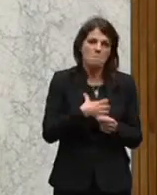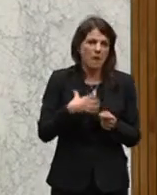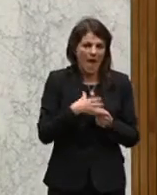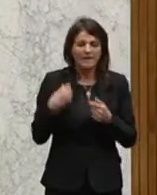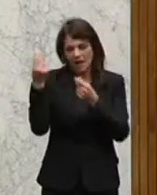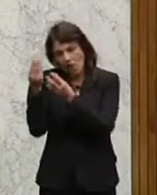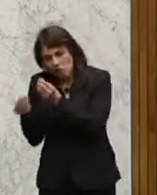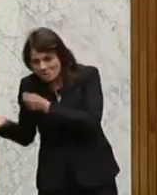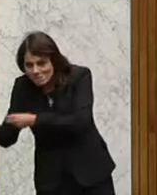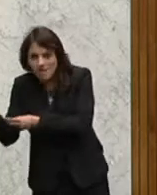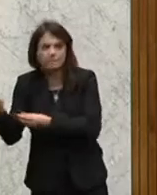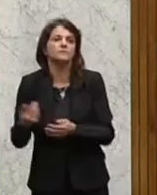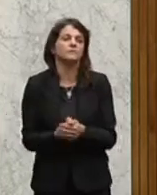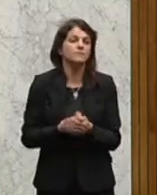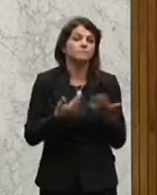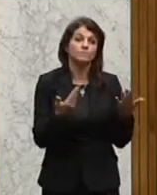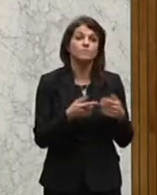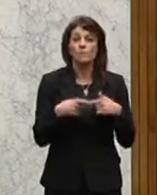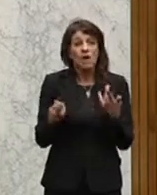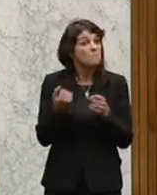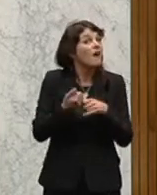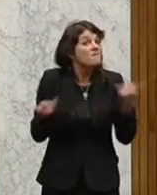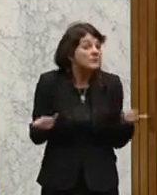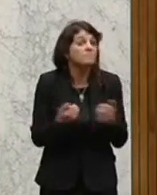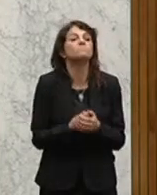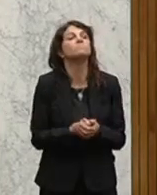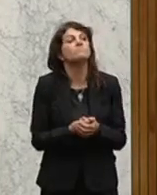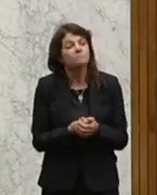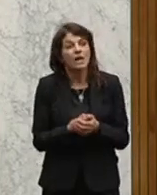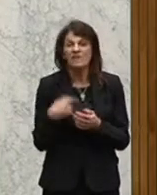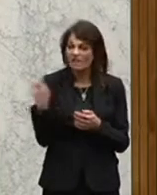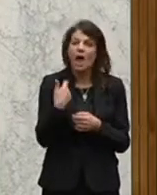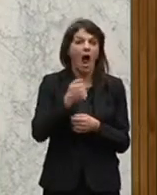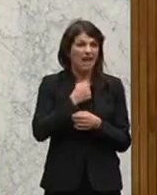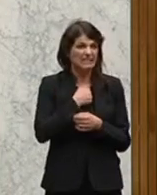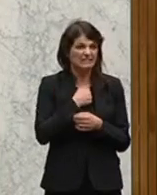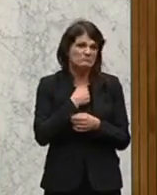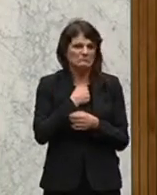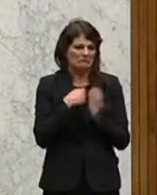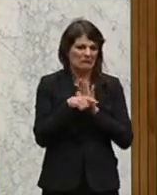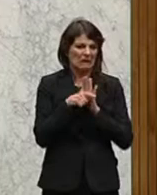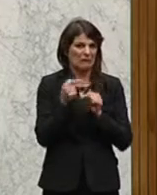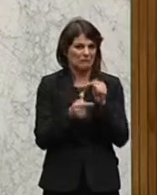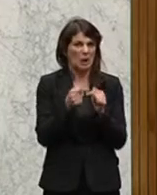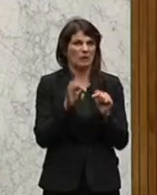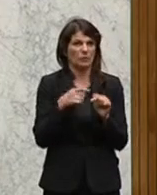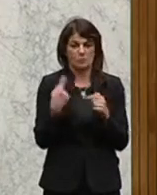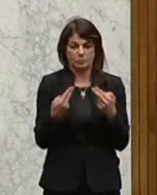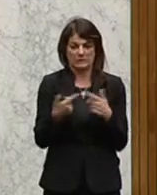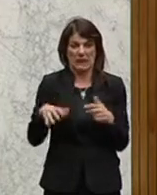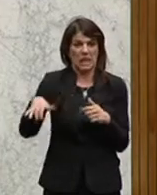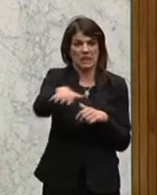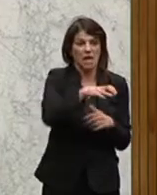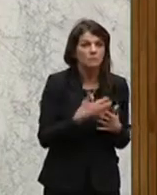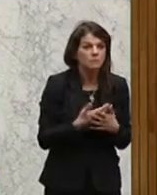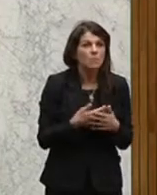das Geld rein. Und das Ganze machen wir nur deshalb, weil wir Angst haben, dass das negative Folgen haben könnte auf unsere Länder. Wenn